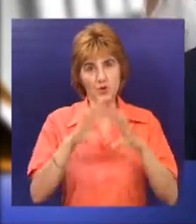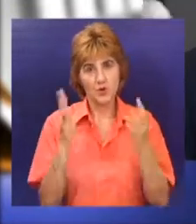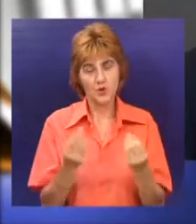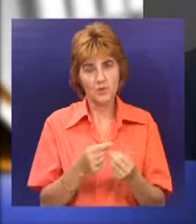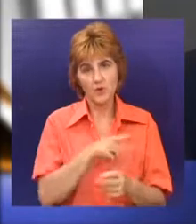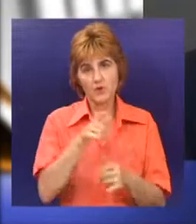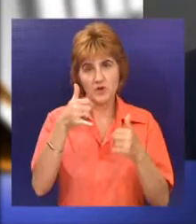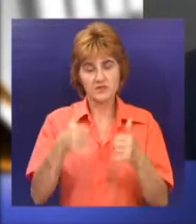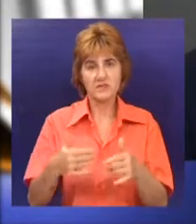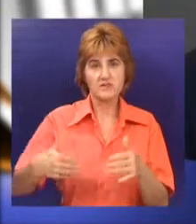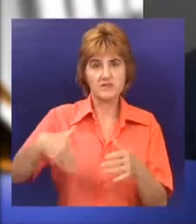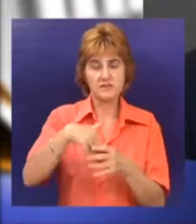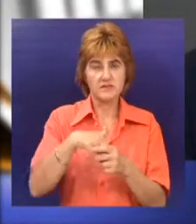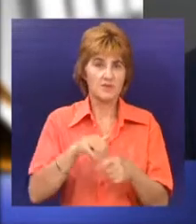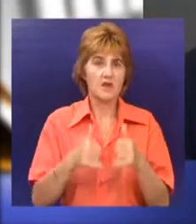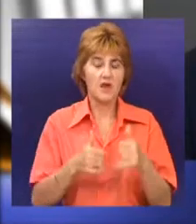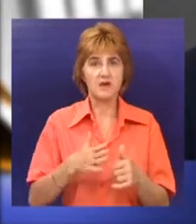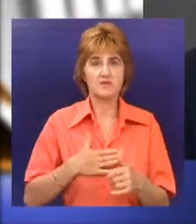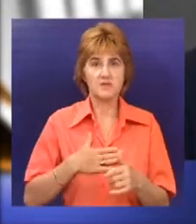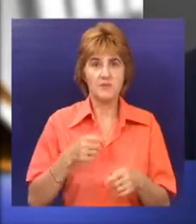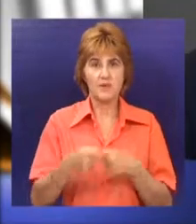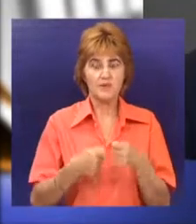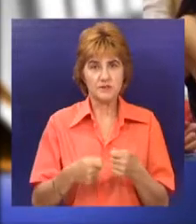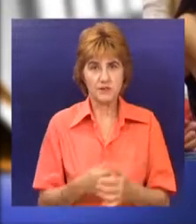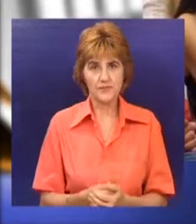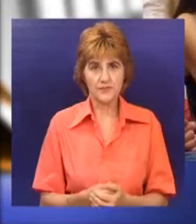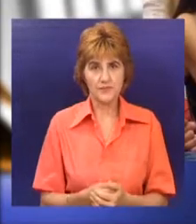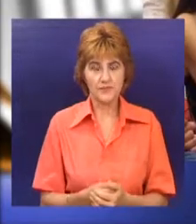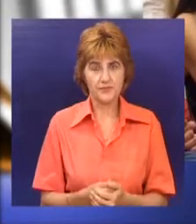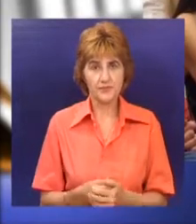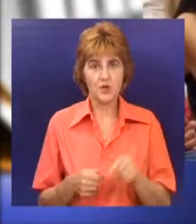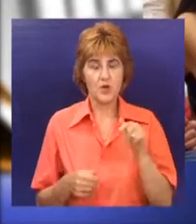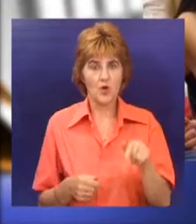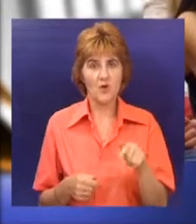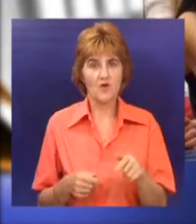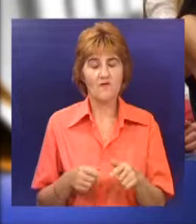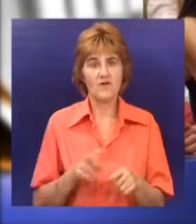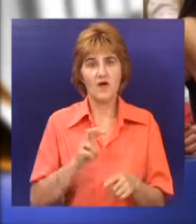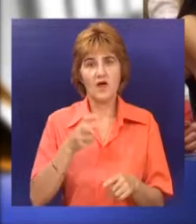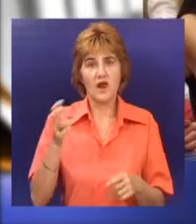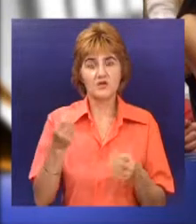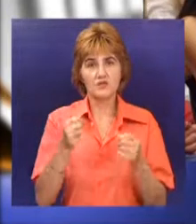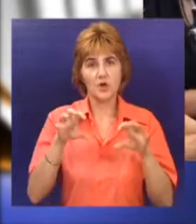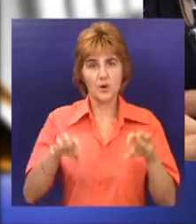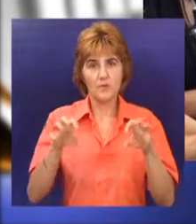do poslodavca ili pak pokrene sopstvenu delatnost. Za ove programe je iz različitih budžeta u 2011.